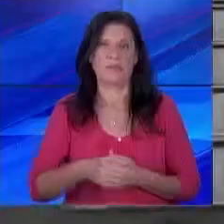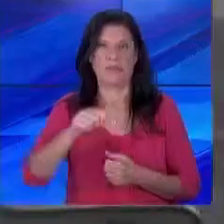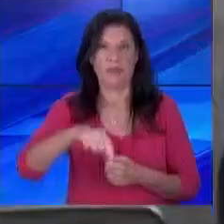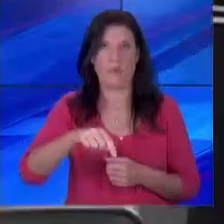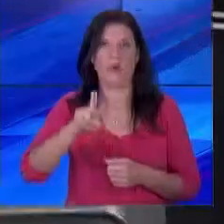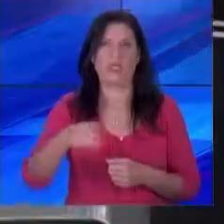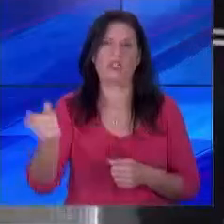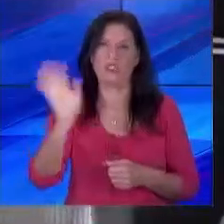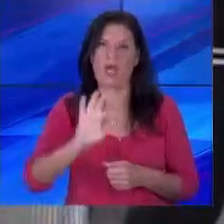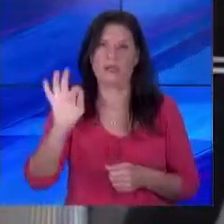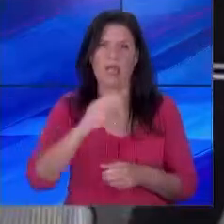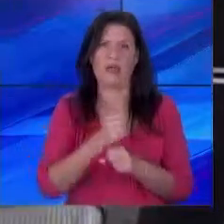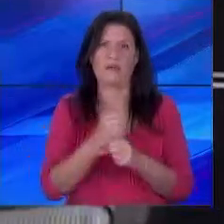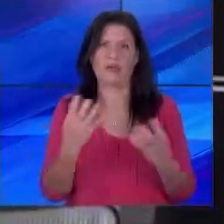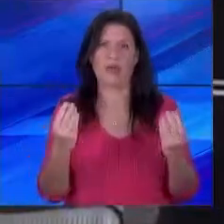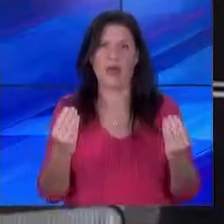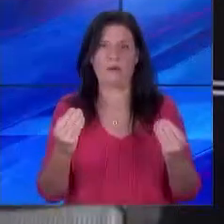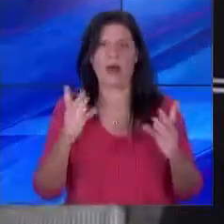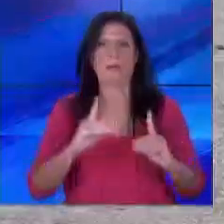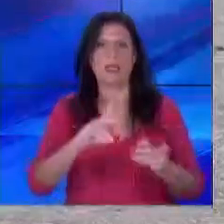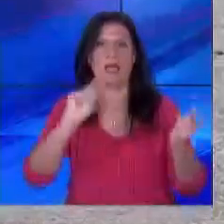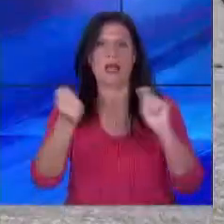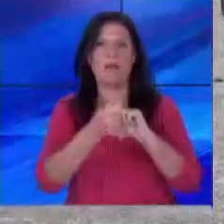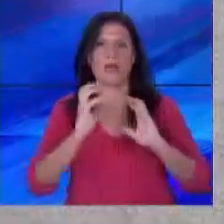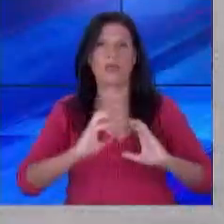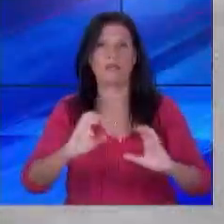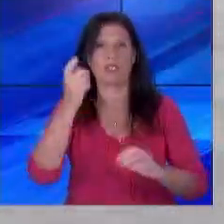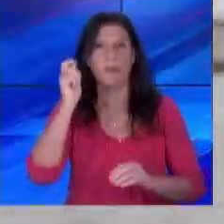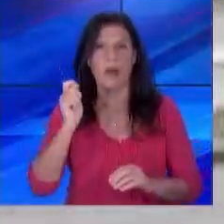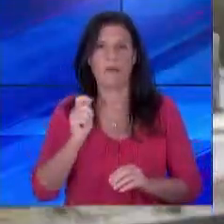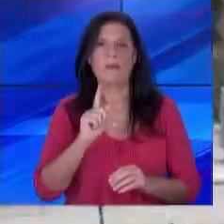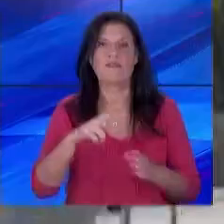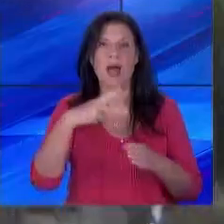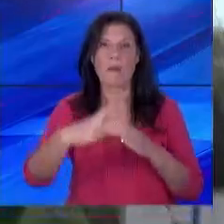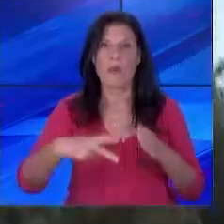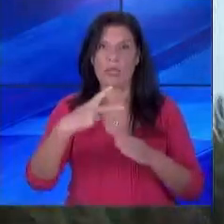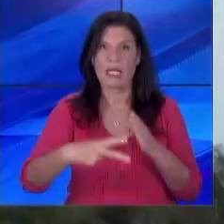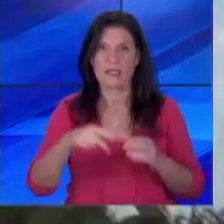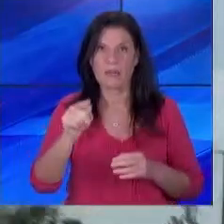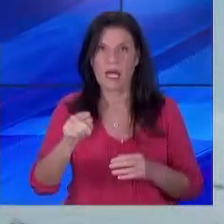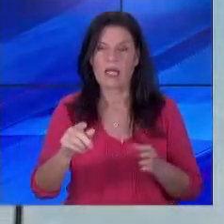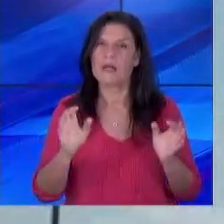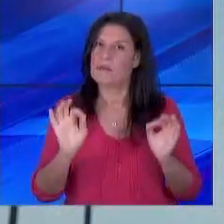עוד עבודה רבה בדרך להפיכת הכבישים לחכמים. אבל פרויקטים כאלה בהחלט